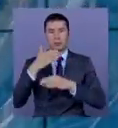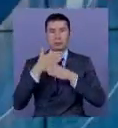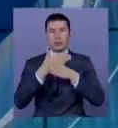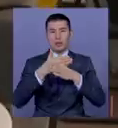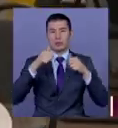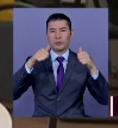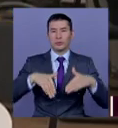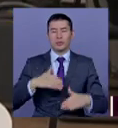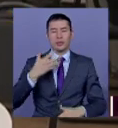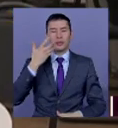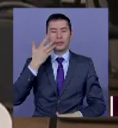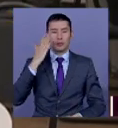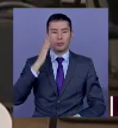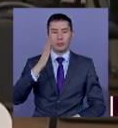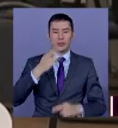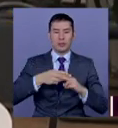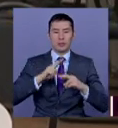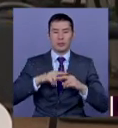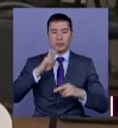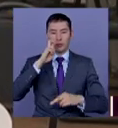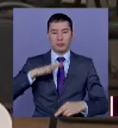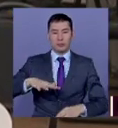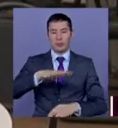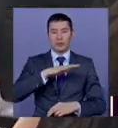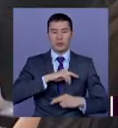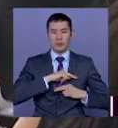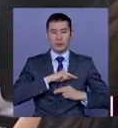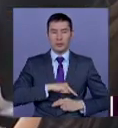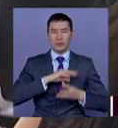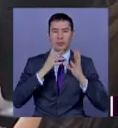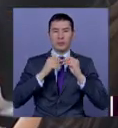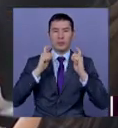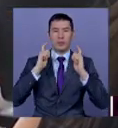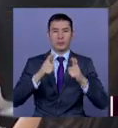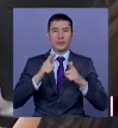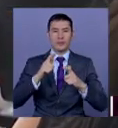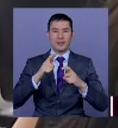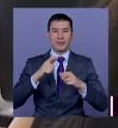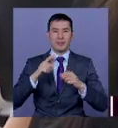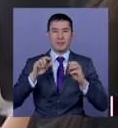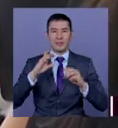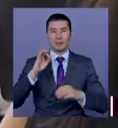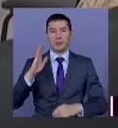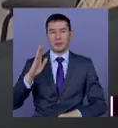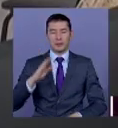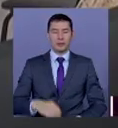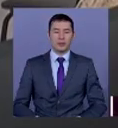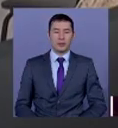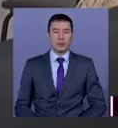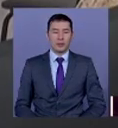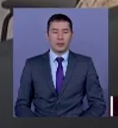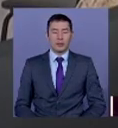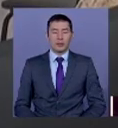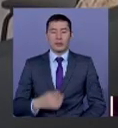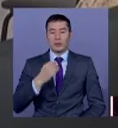баспасөз мәслихатында мемлекеттің әлеуметтік салада атқарған қызметінің қорытындысын шығарған вице-премьер Бердібек Сапарбаев айтып берді.